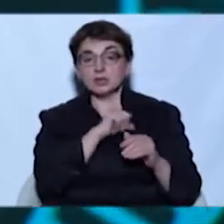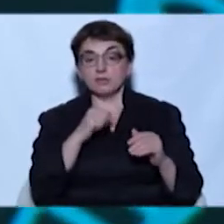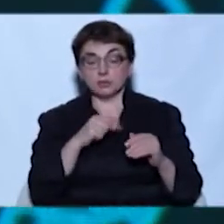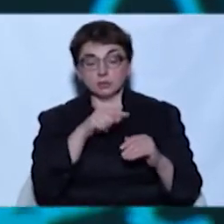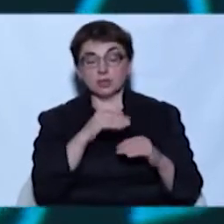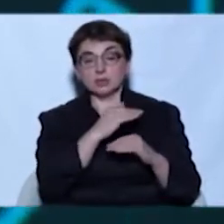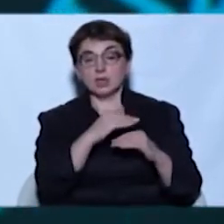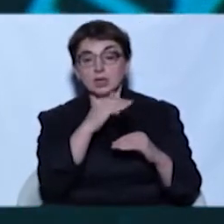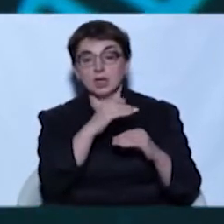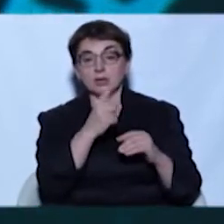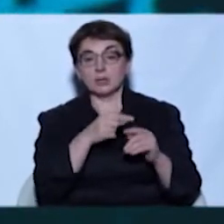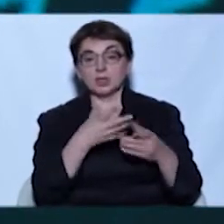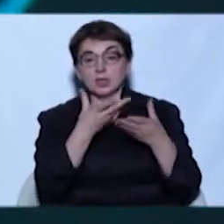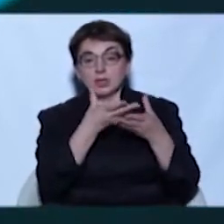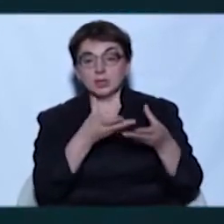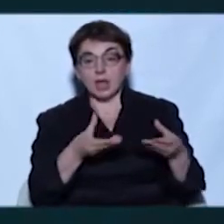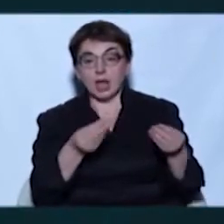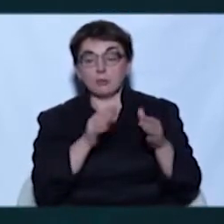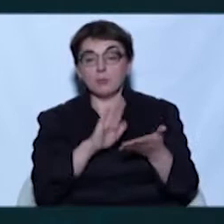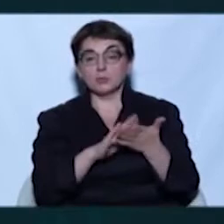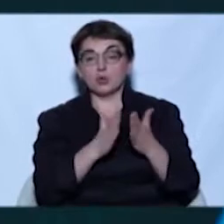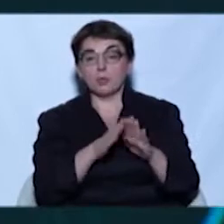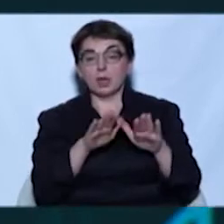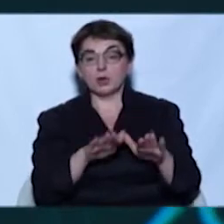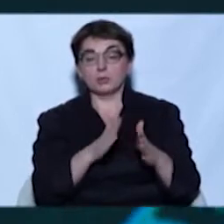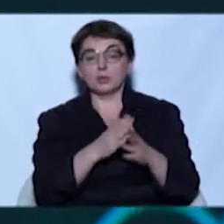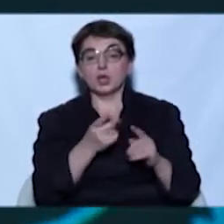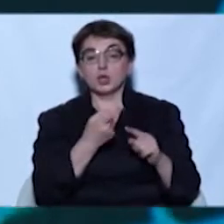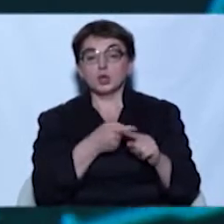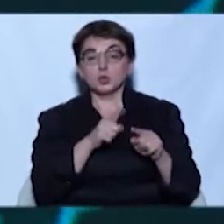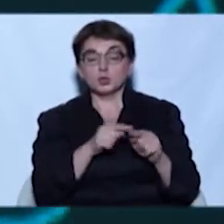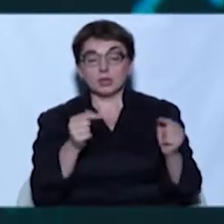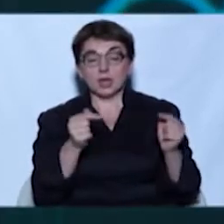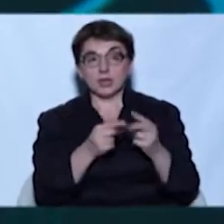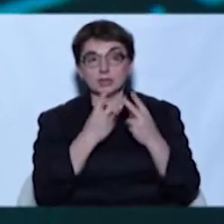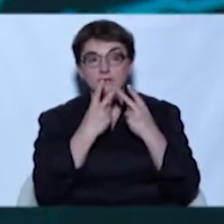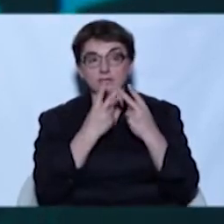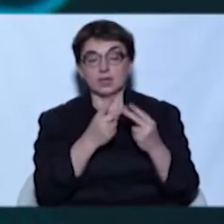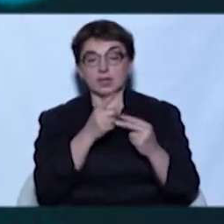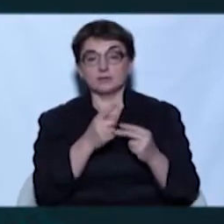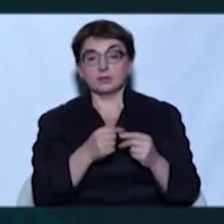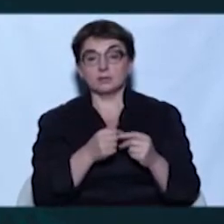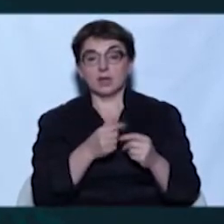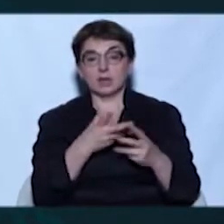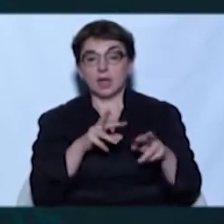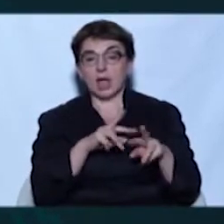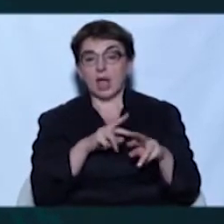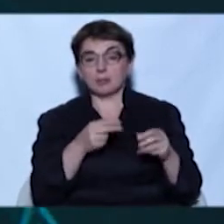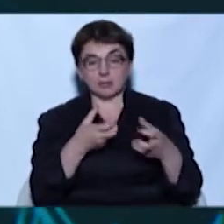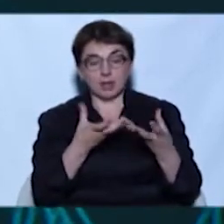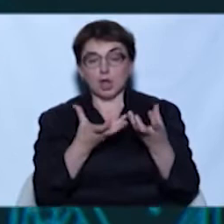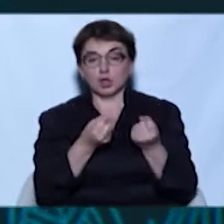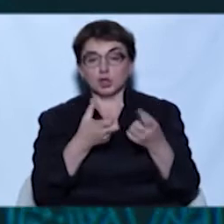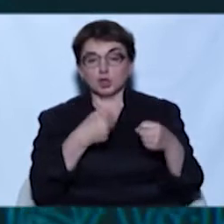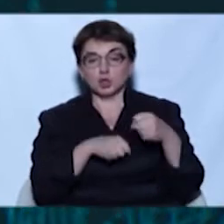ნახევრად გამღვალ მდგომარეობაშია და სწორედ ასე გამოიყურება მანტია აი ცომის მაგვარ